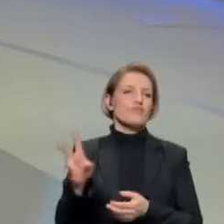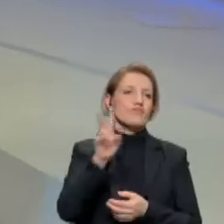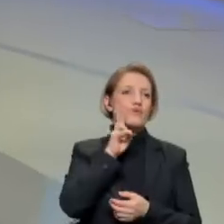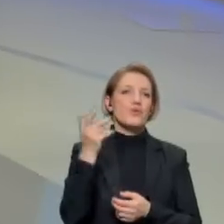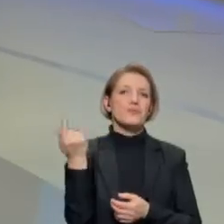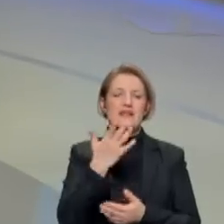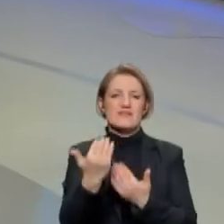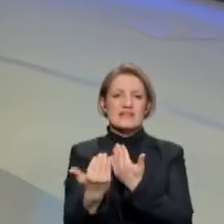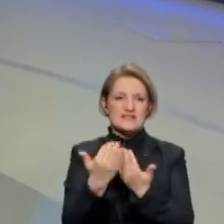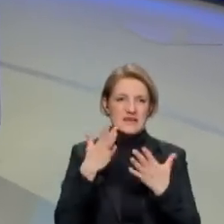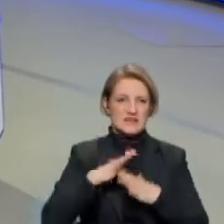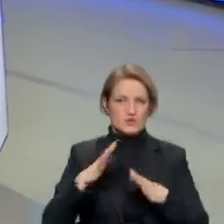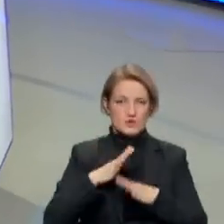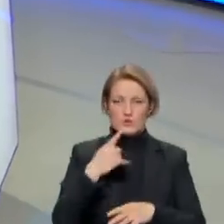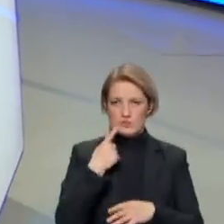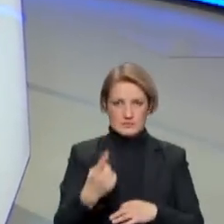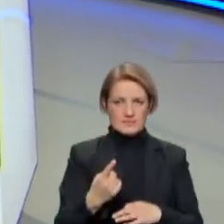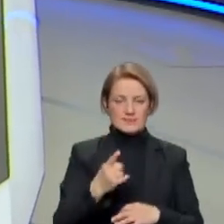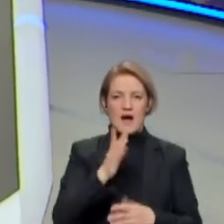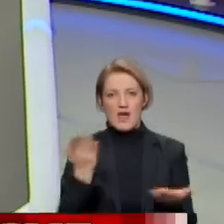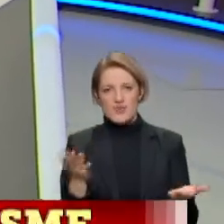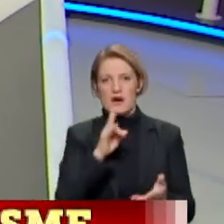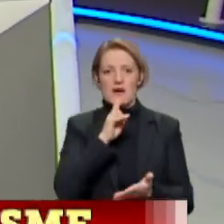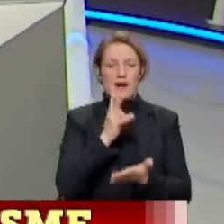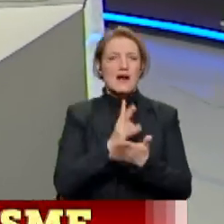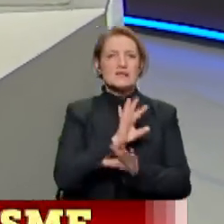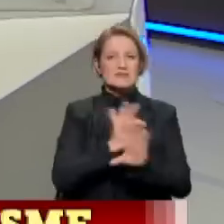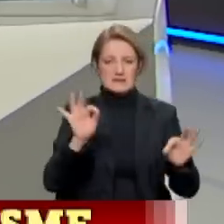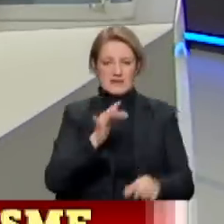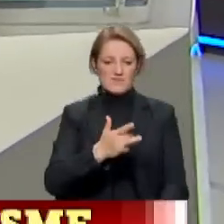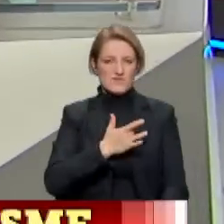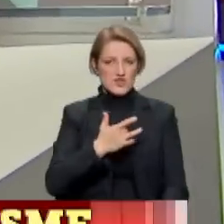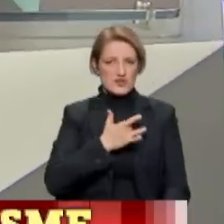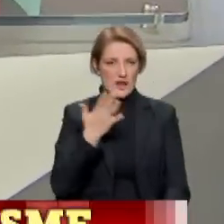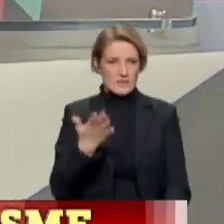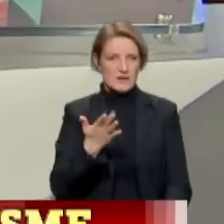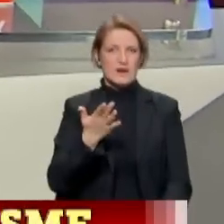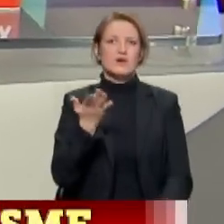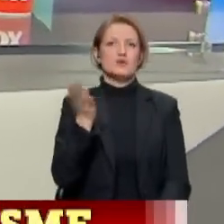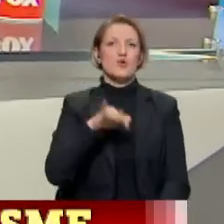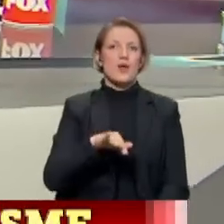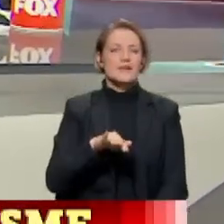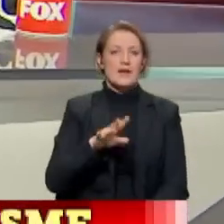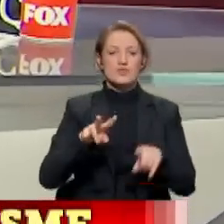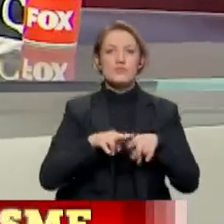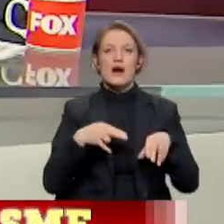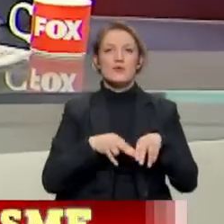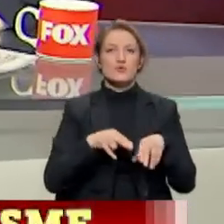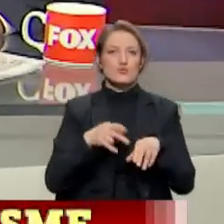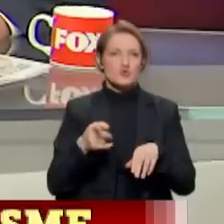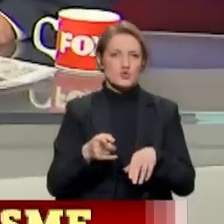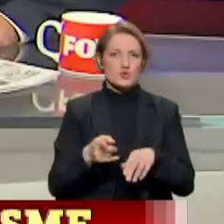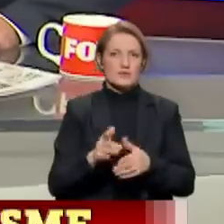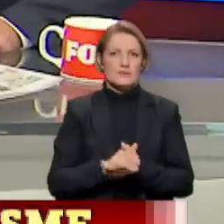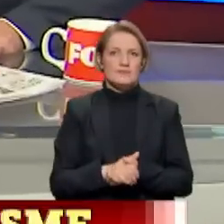kez destek istiyorum sözleri acaba kararsızların vicdanına yönelik bir mesaj mı? Sonra da Numan Kurtulmuş'un